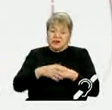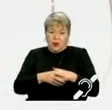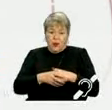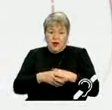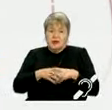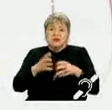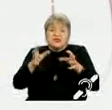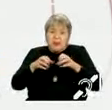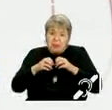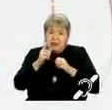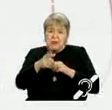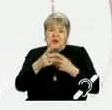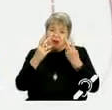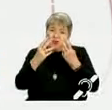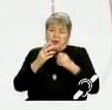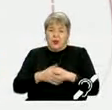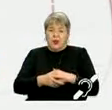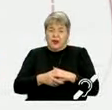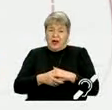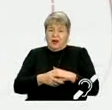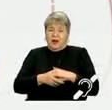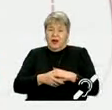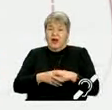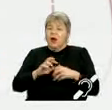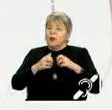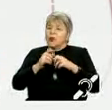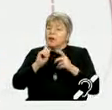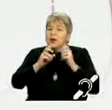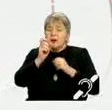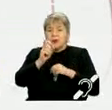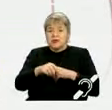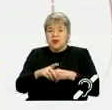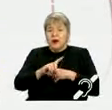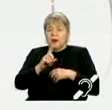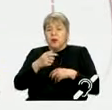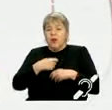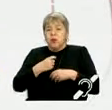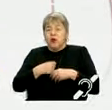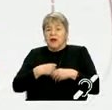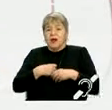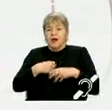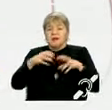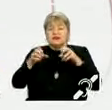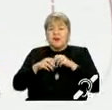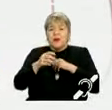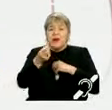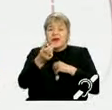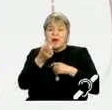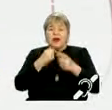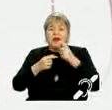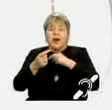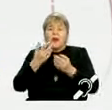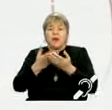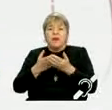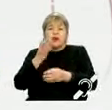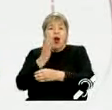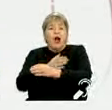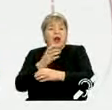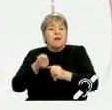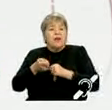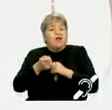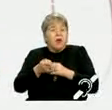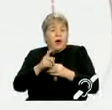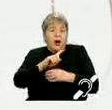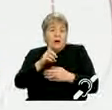dea ceva. Problema multor localnici este că nu-și vor putea deconta cheltuielile pentru lemnele de foc, deoarece nu au bonuri fiscale. V-au